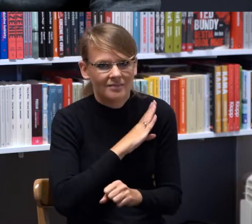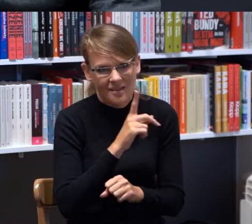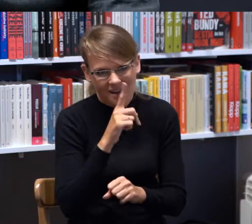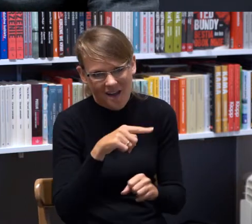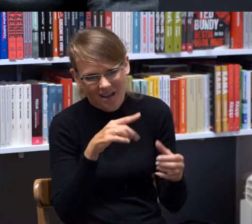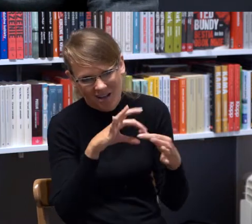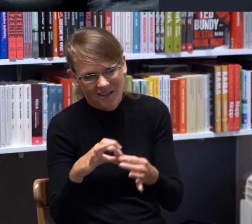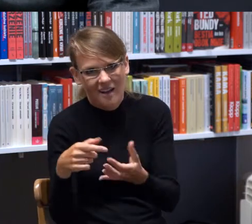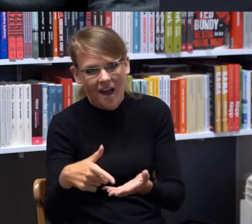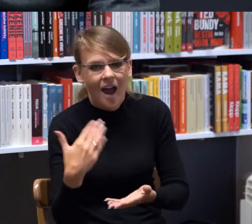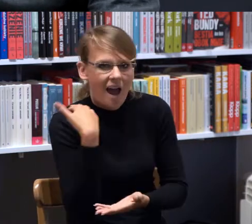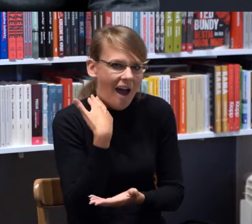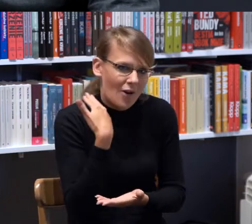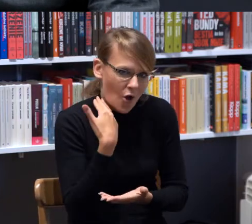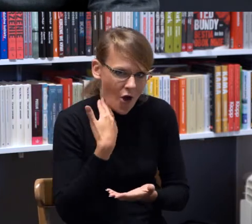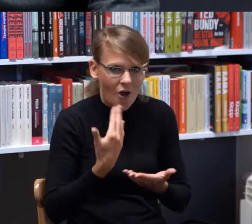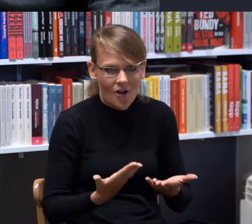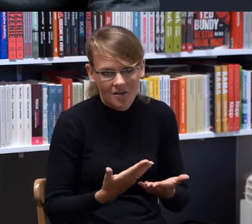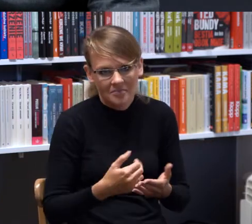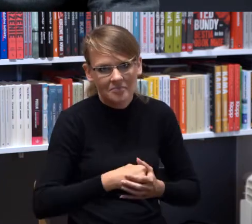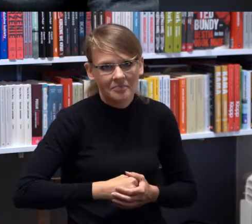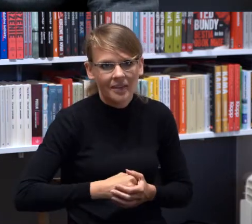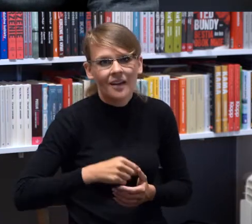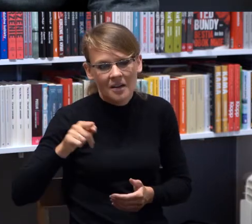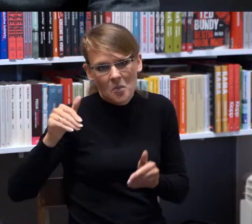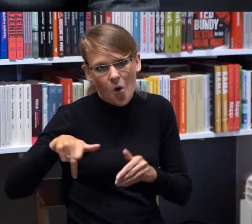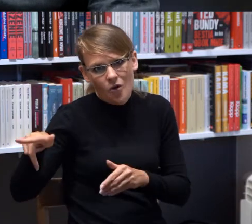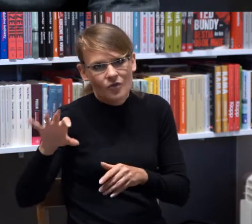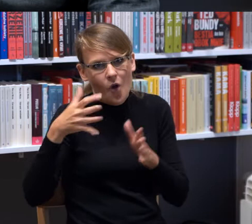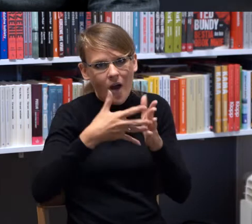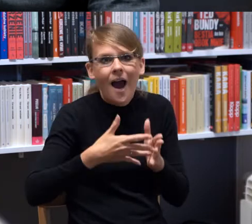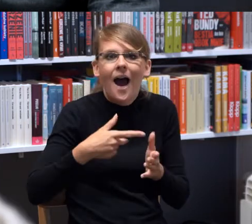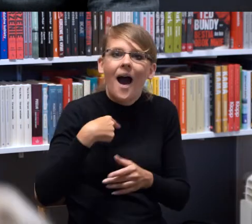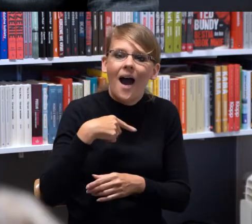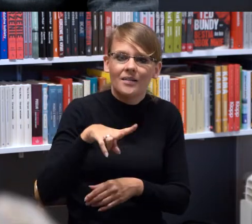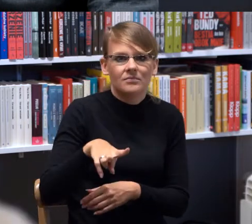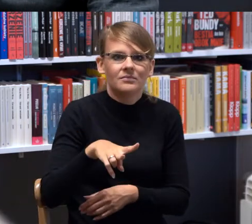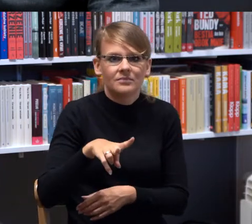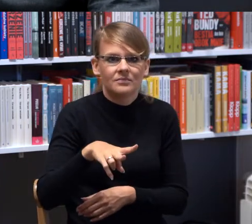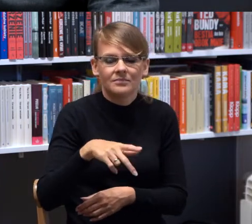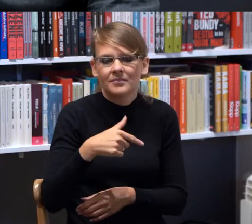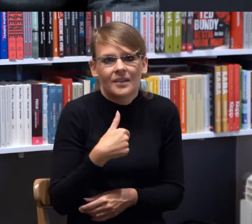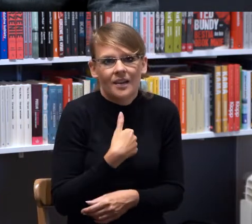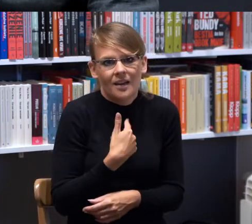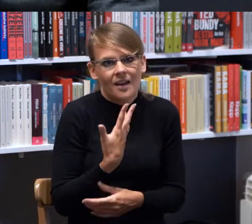on by tak to zinterpretował, a ja uznałam, że to jest, no nie wiem, jakieś, ja też